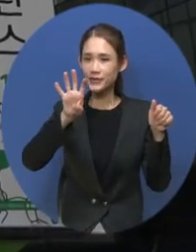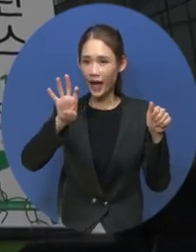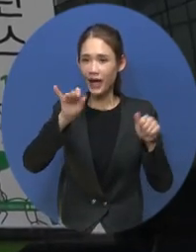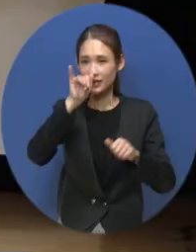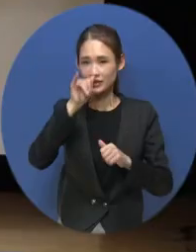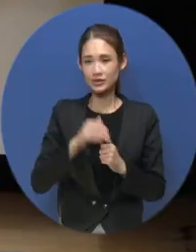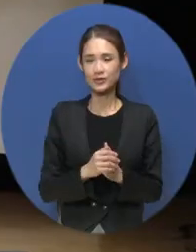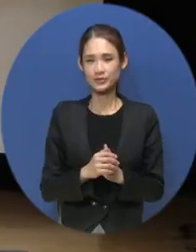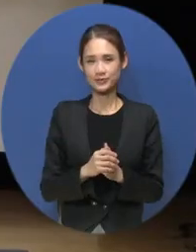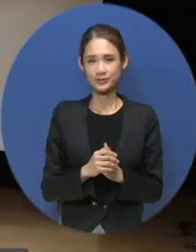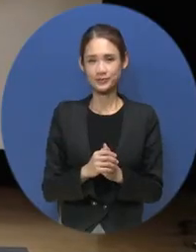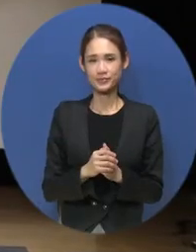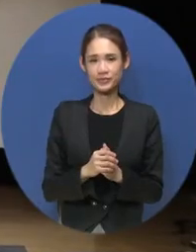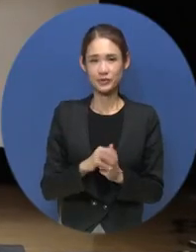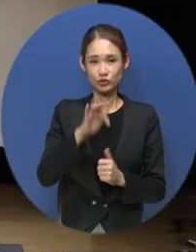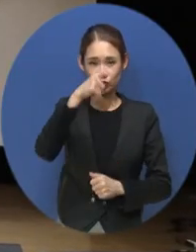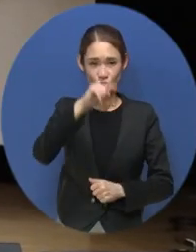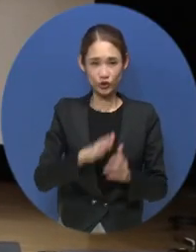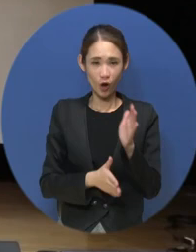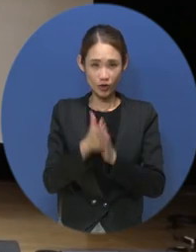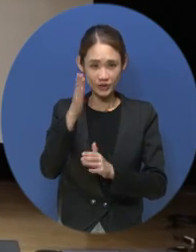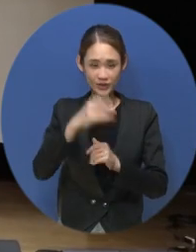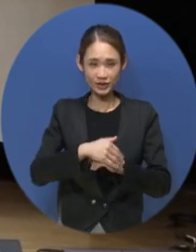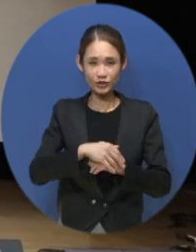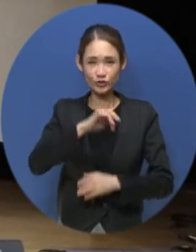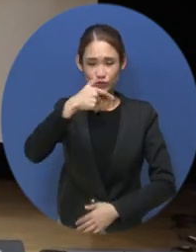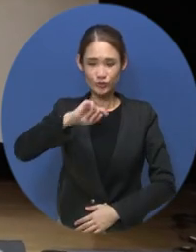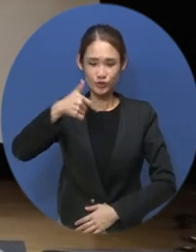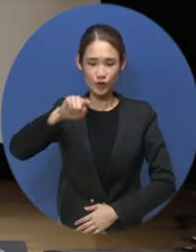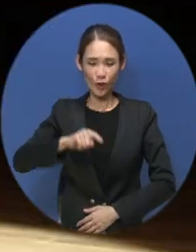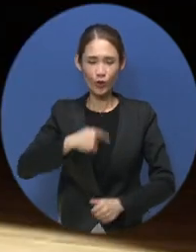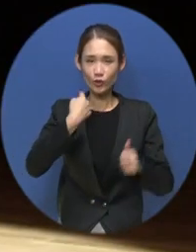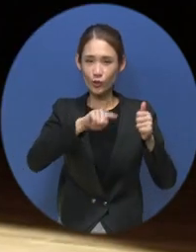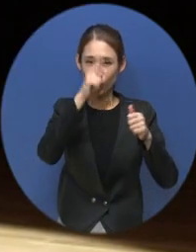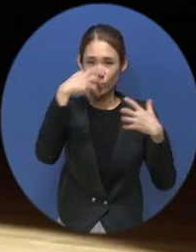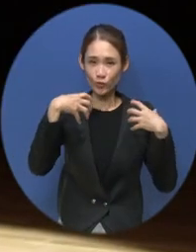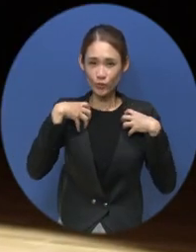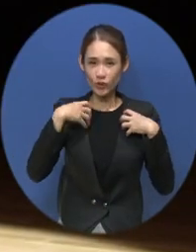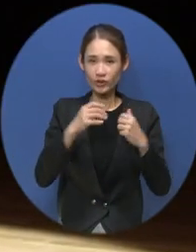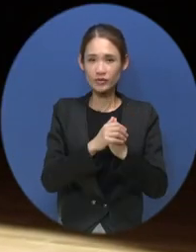개최됐습니다. 순천시와 순천교육지원청,